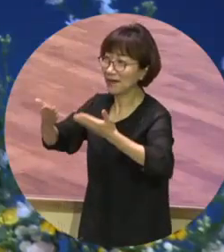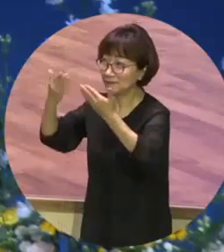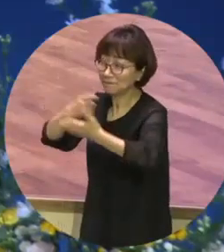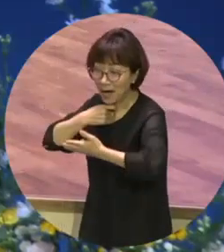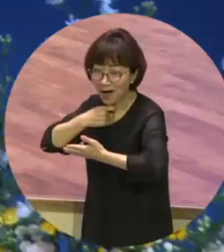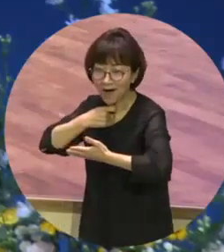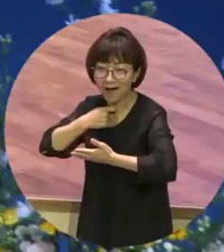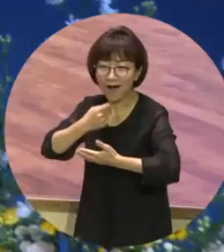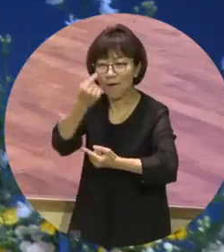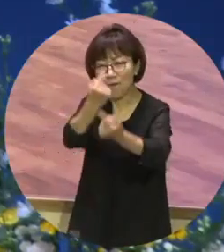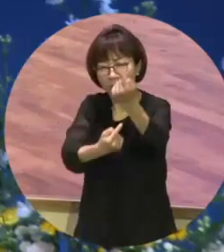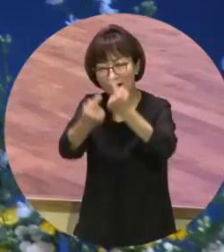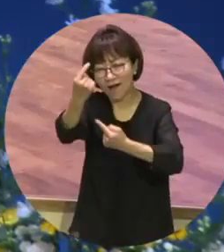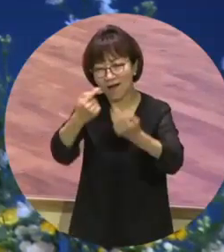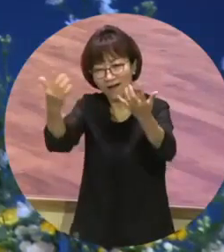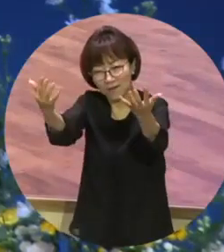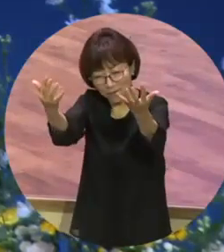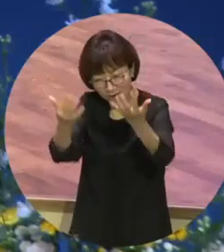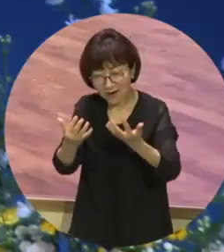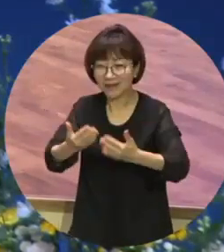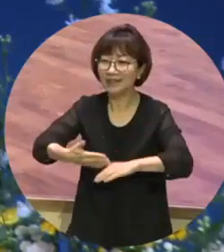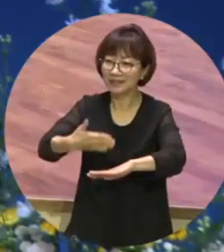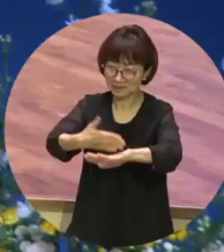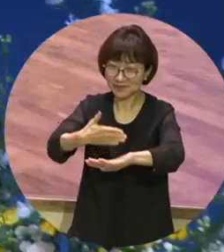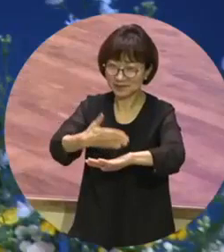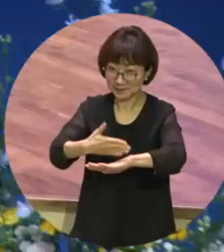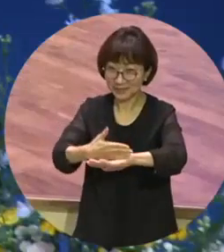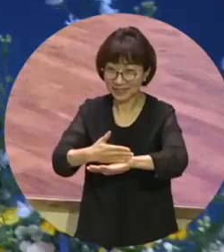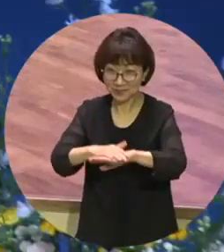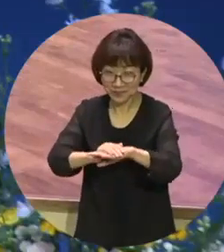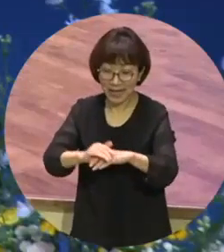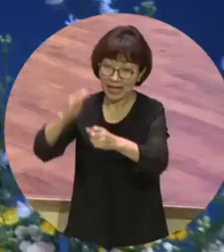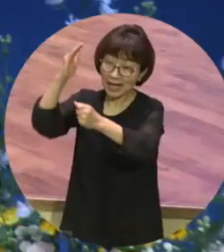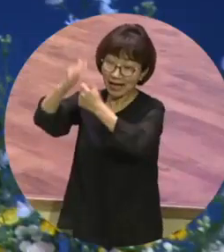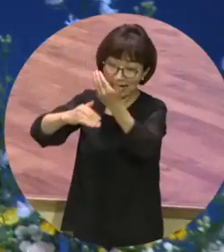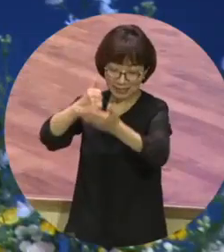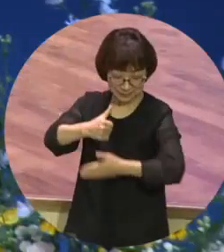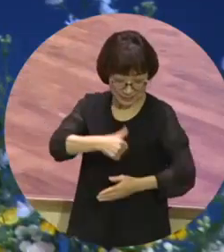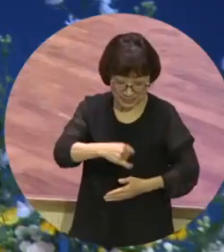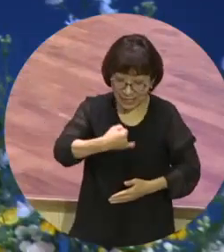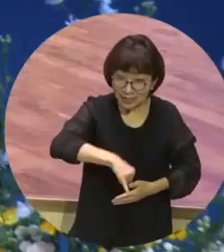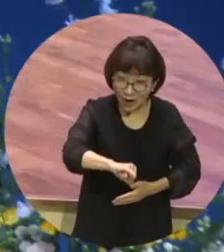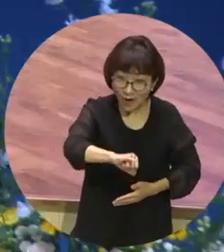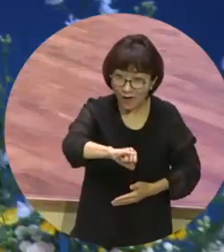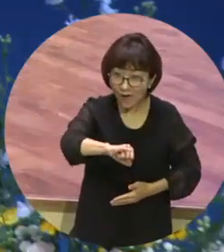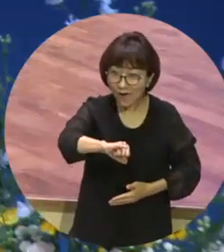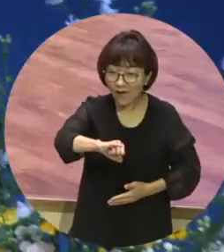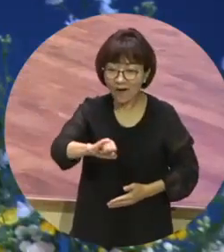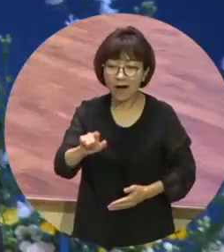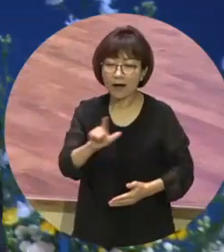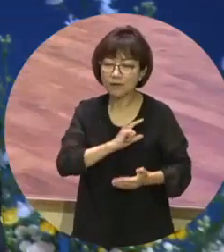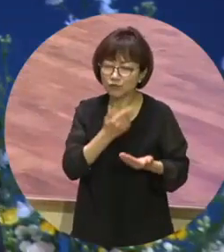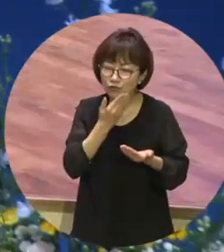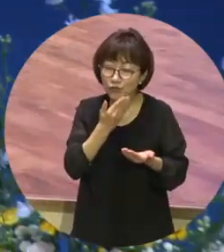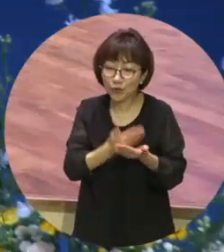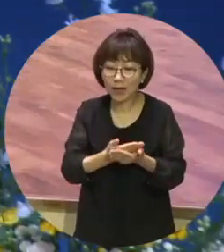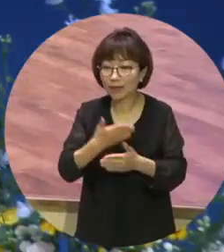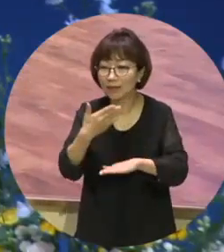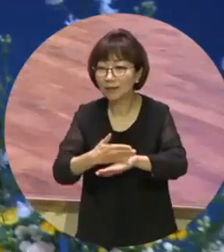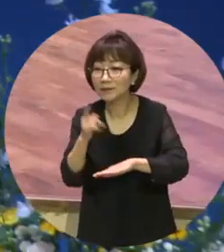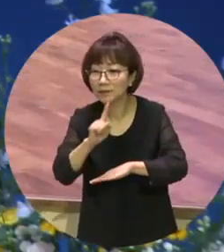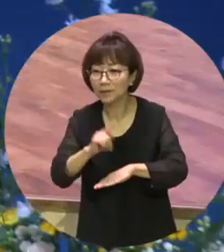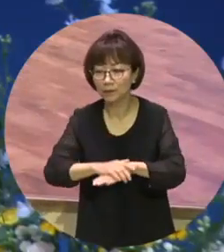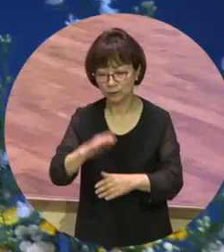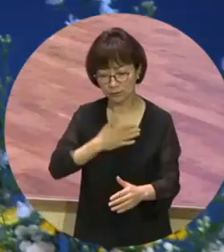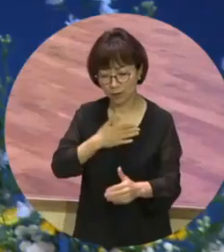감사하라. 사실 하나님의 자녀에게 가장 근원적인 감사는 바로 이 구원에 대한